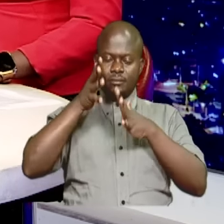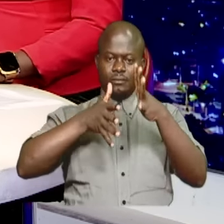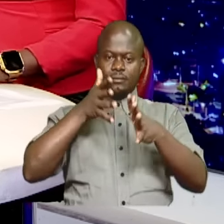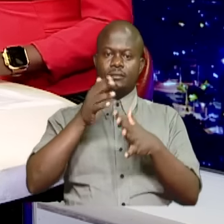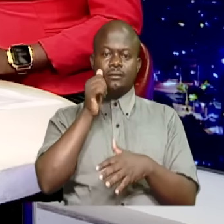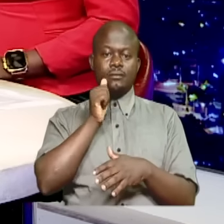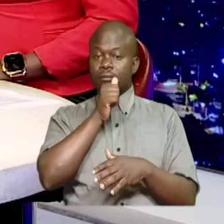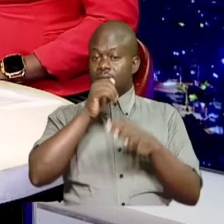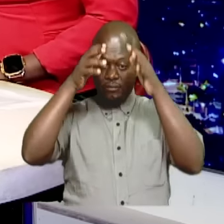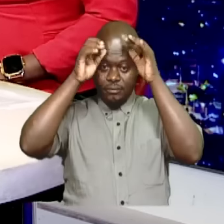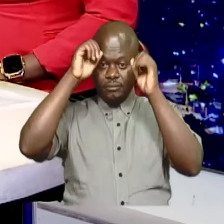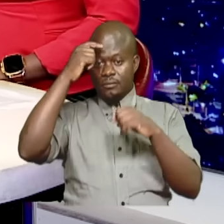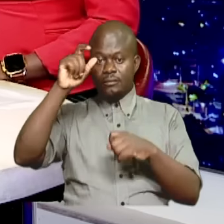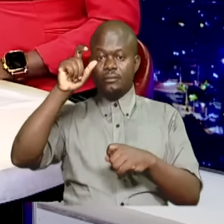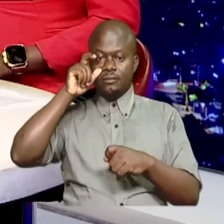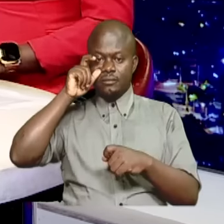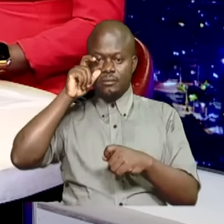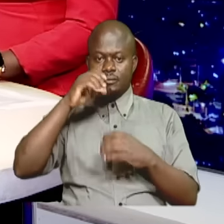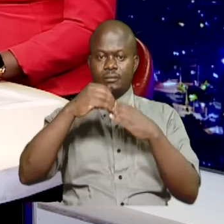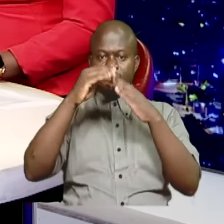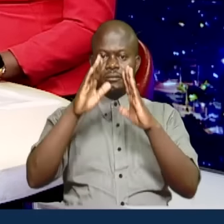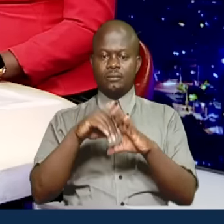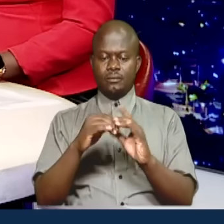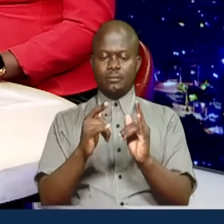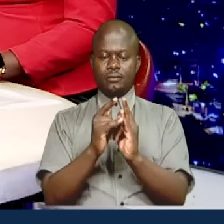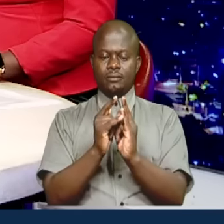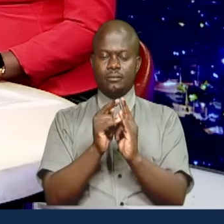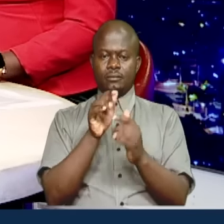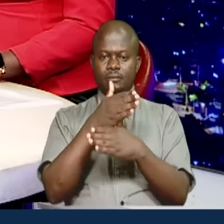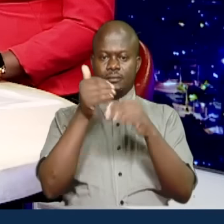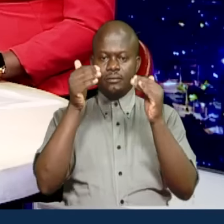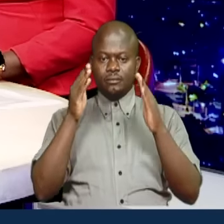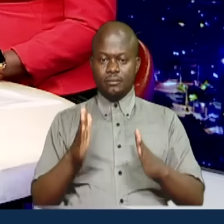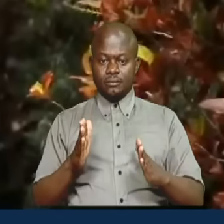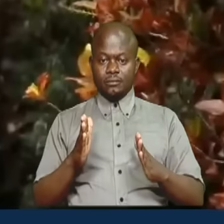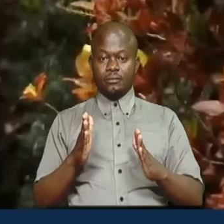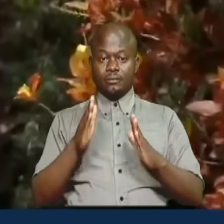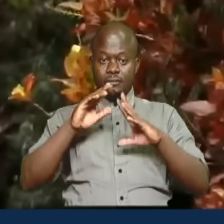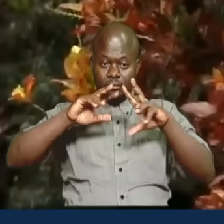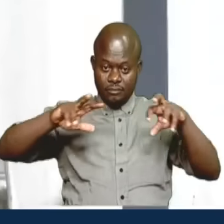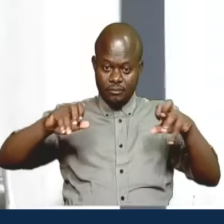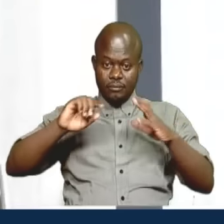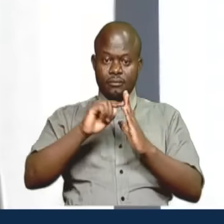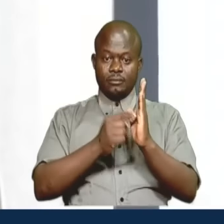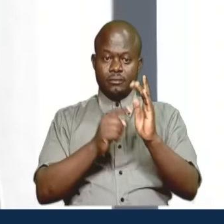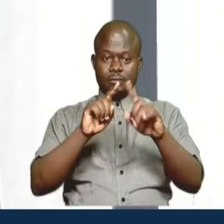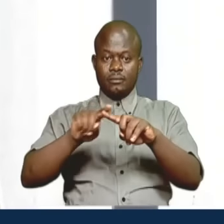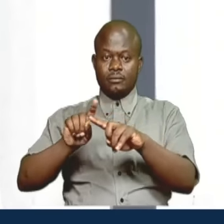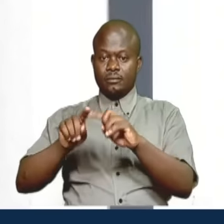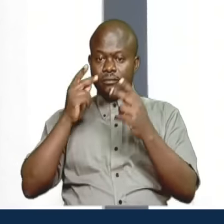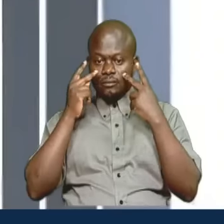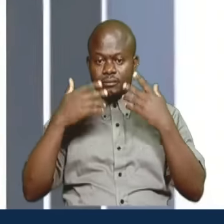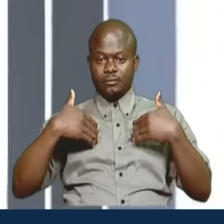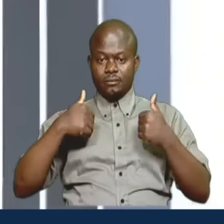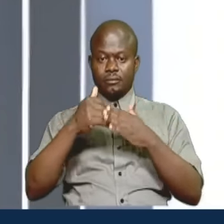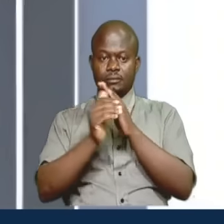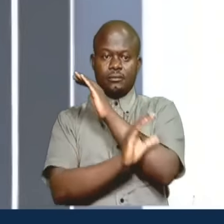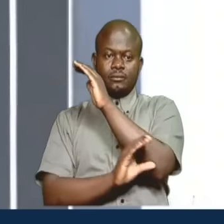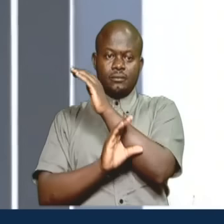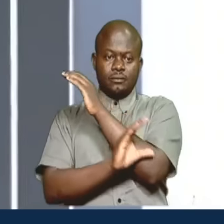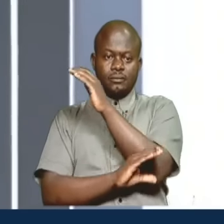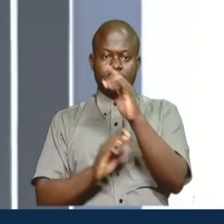gatandatu Perezida wa Repubulika Paul Kagame yayoboye inama y'abaminisitiri yize ku ngingo zinyuranye zireba ubuzima bw'igihugu.